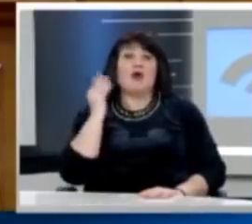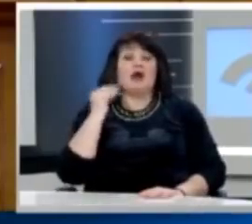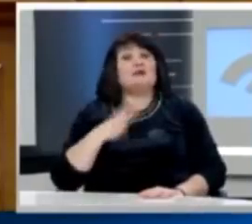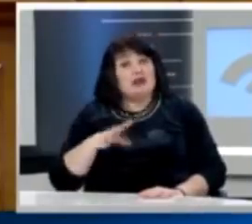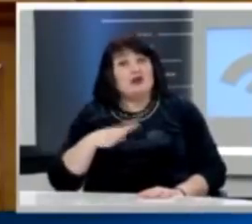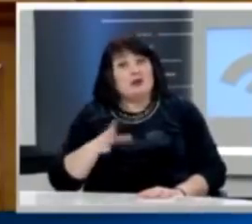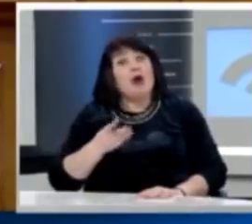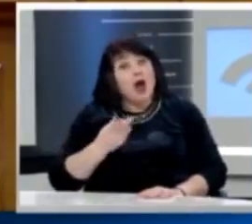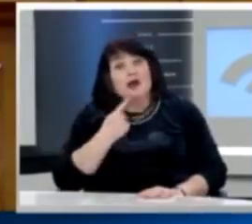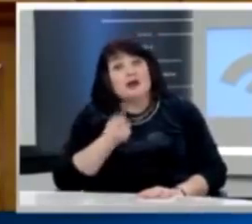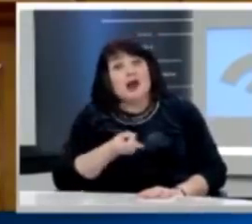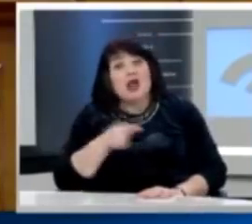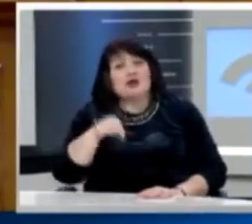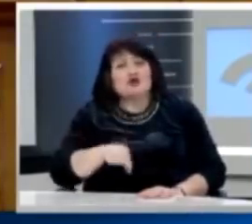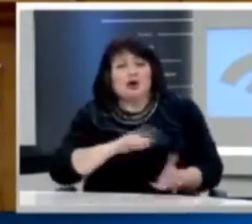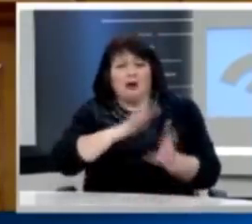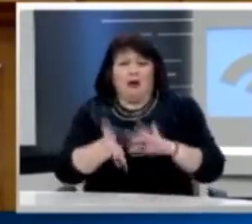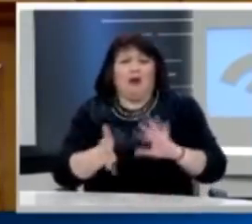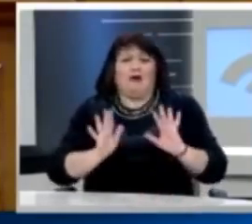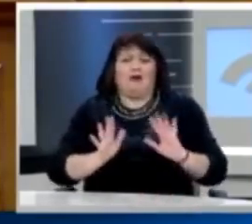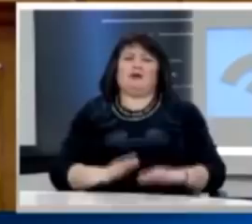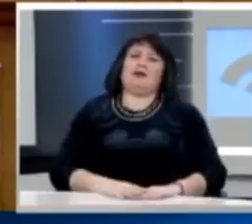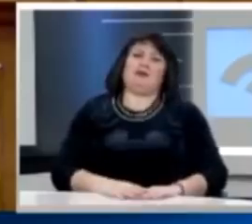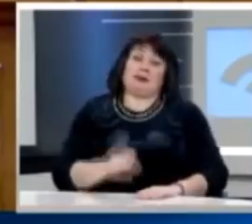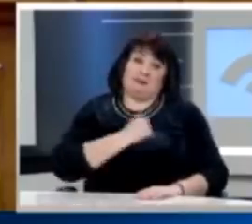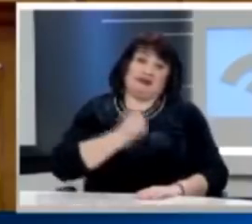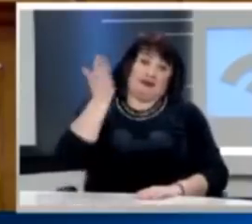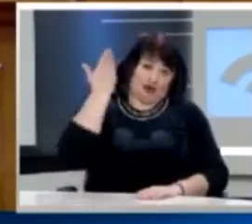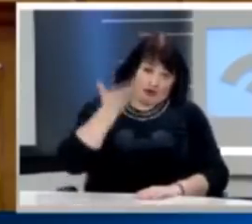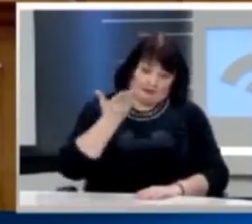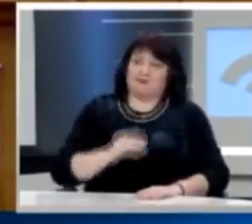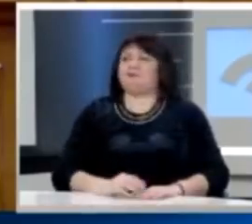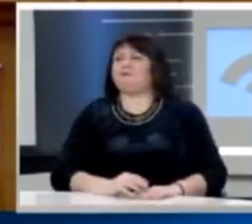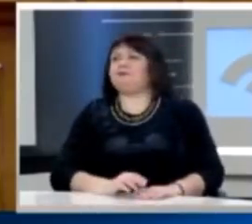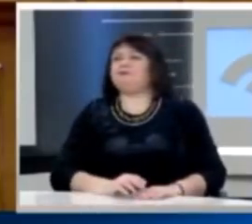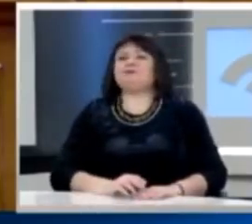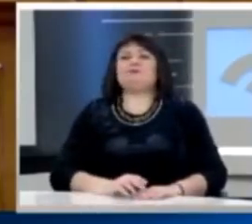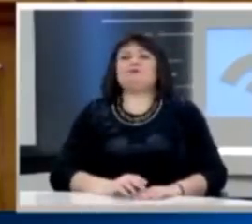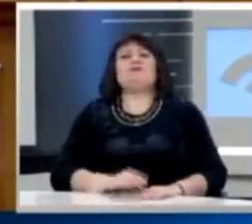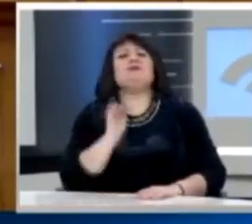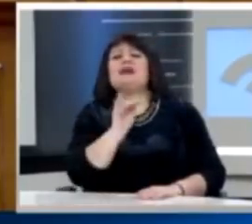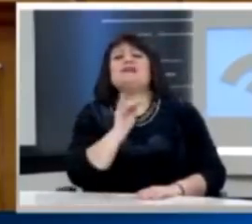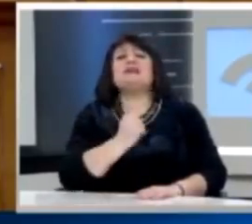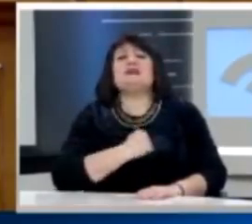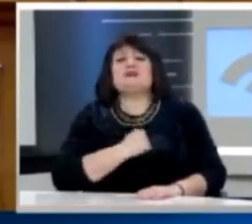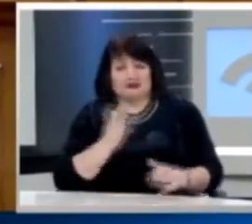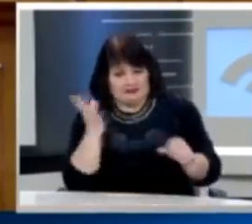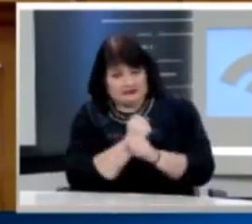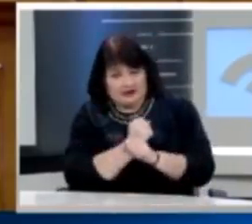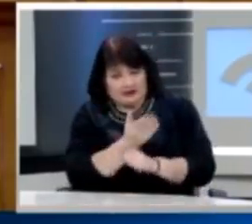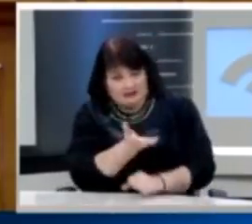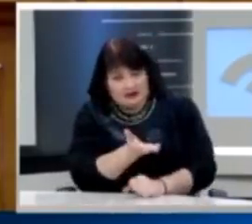καλή θέληση και πίστευαν σε αυτά που έλεγε. Θεωρείτε επίτευγμά